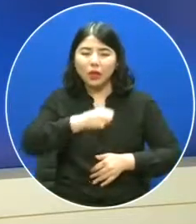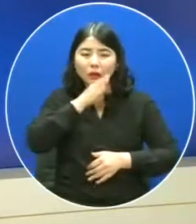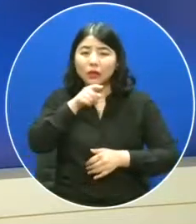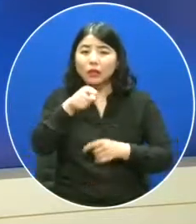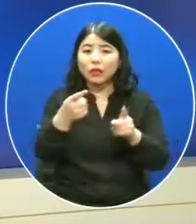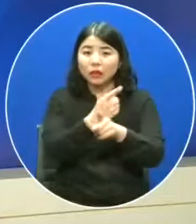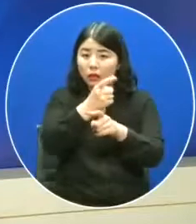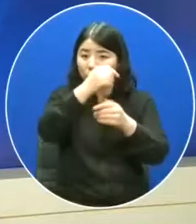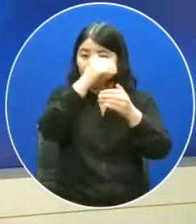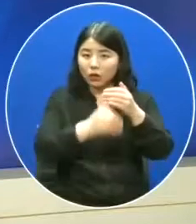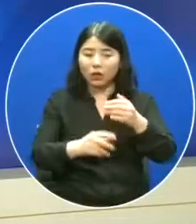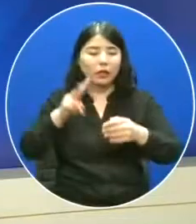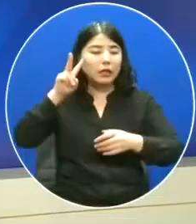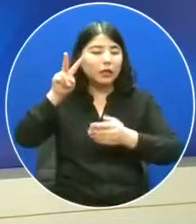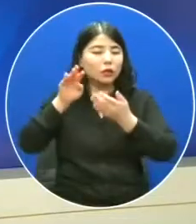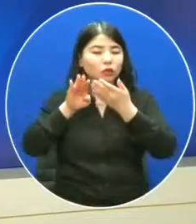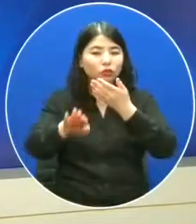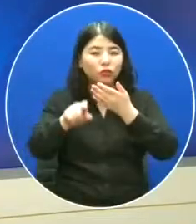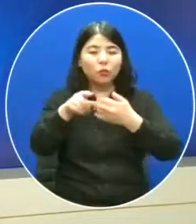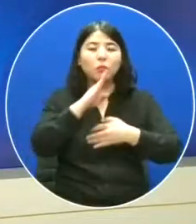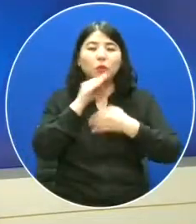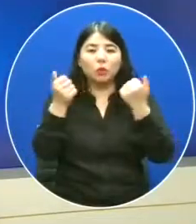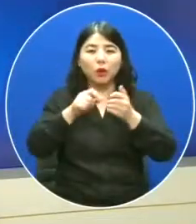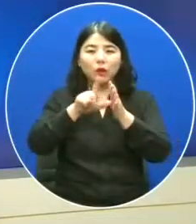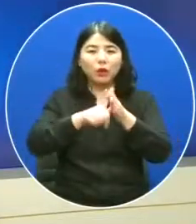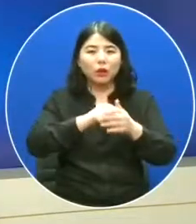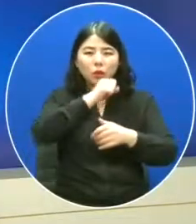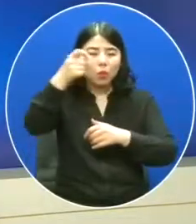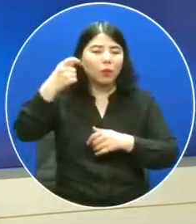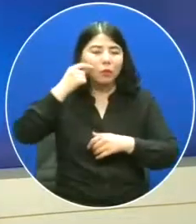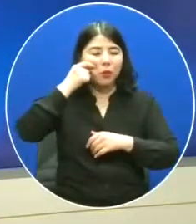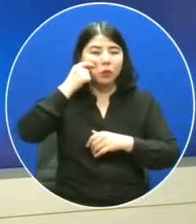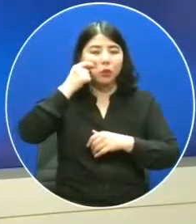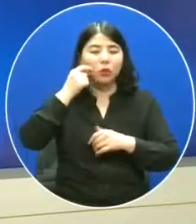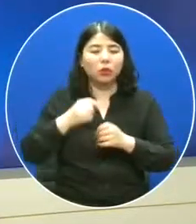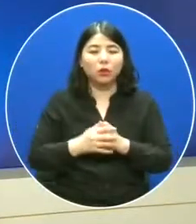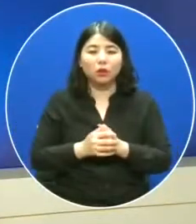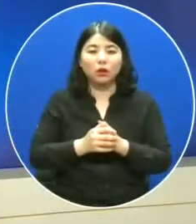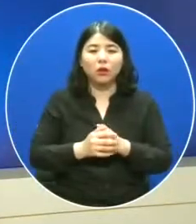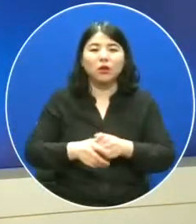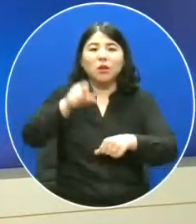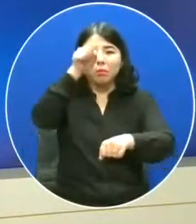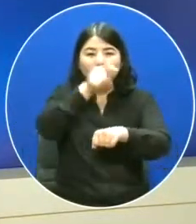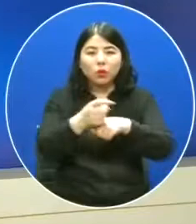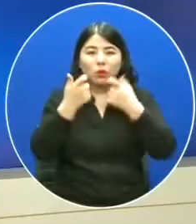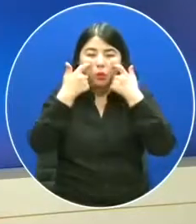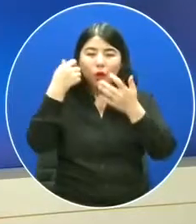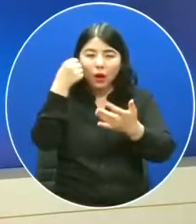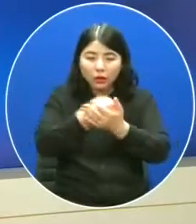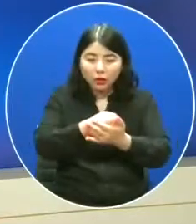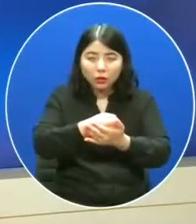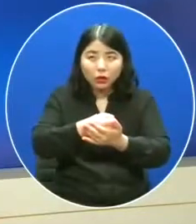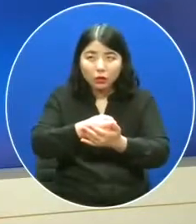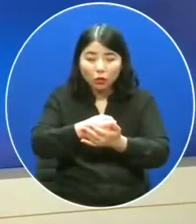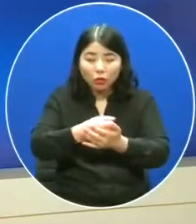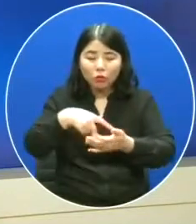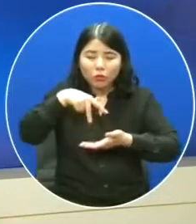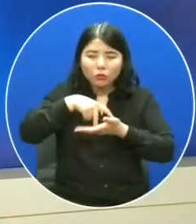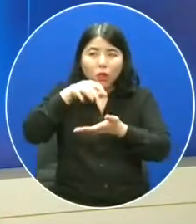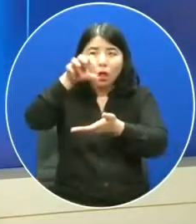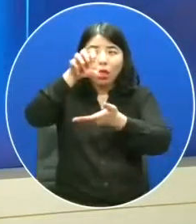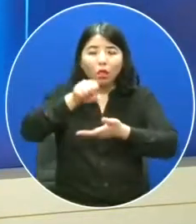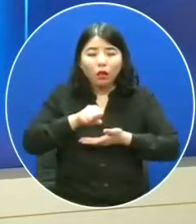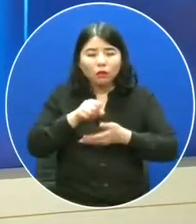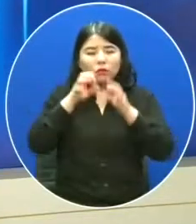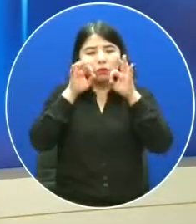실제로 이 개정안은 이틀 뒤 열린 본회의에서 통과되지 못했습니다. 이미 확정된 사실이라고 받아들인